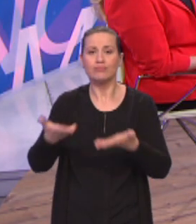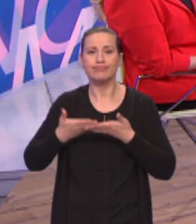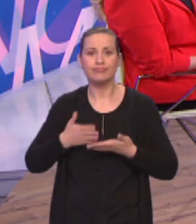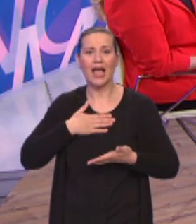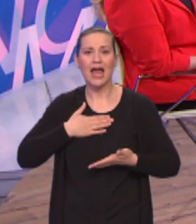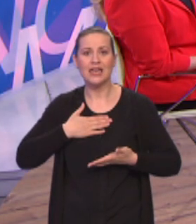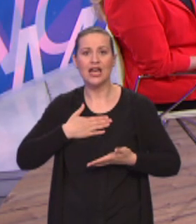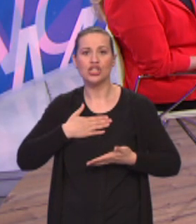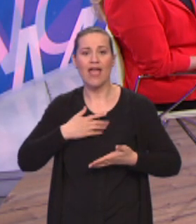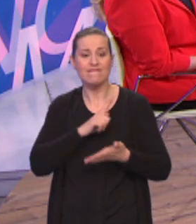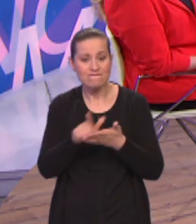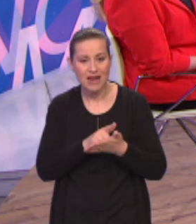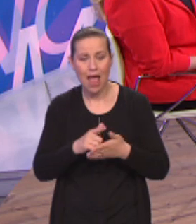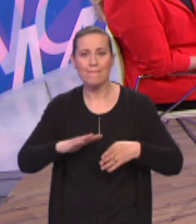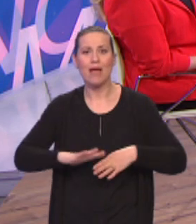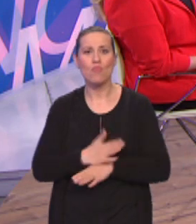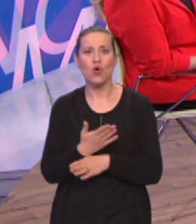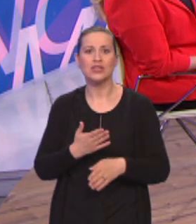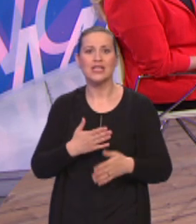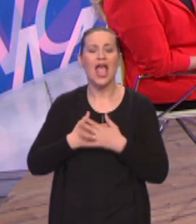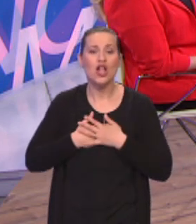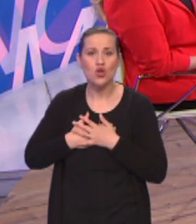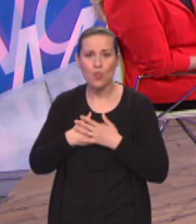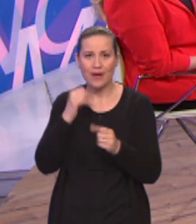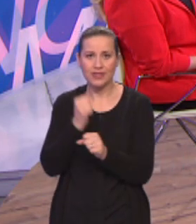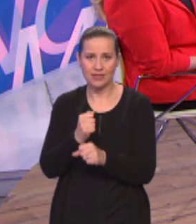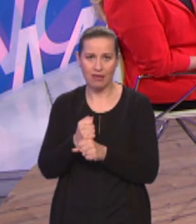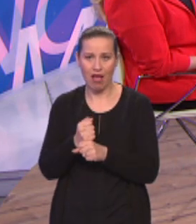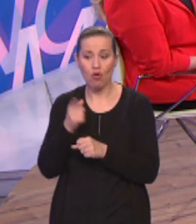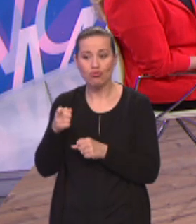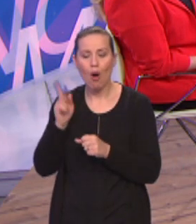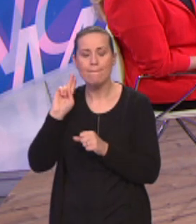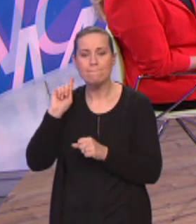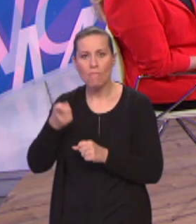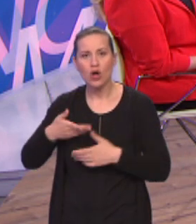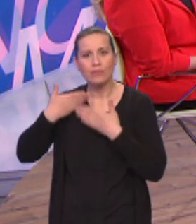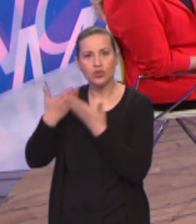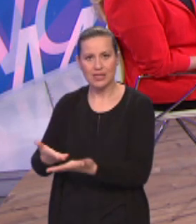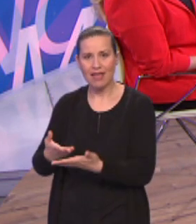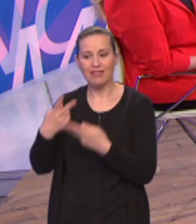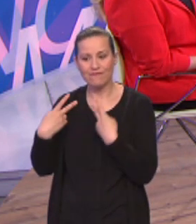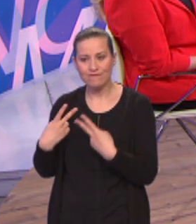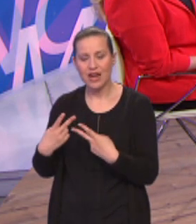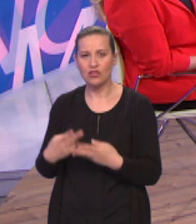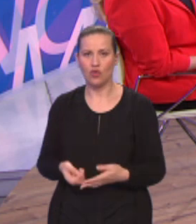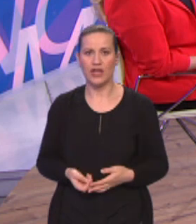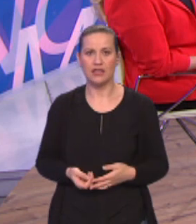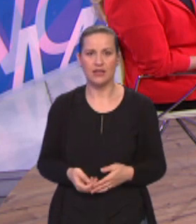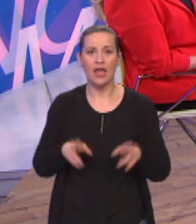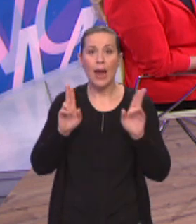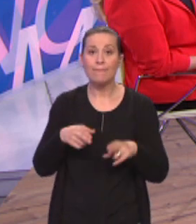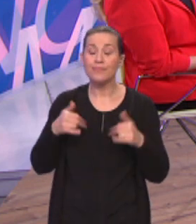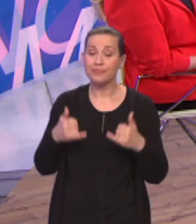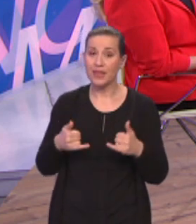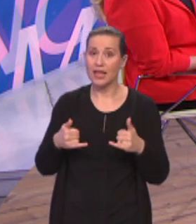emocije, ljubav na djelu, to je ono što mi trebamo dati i moramo percipirati i vrednovati. Također imate sada u